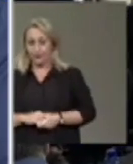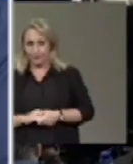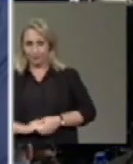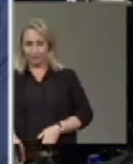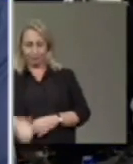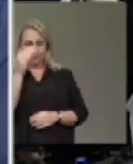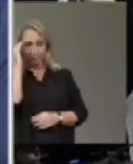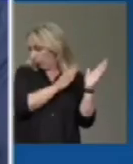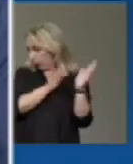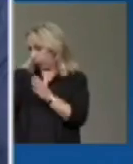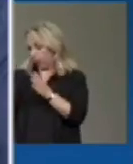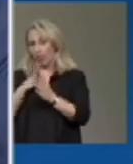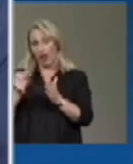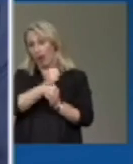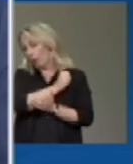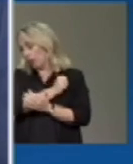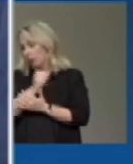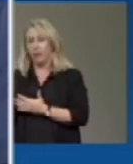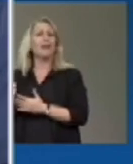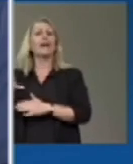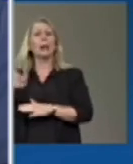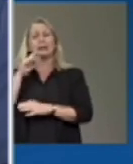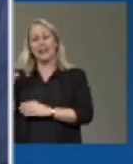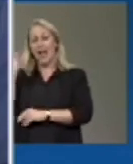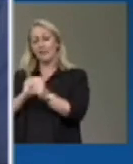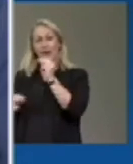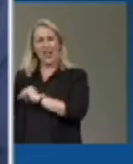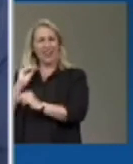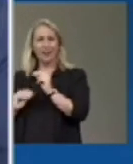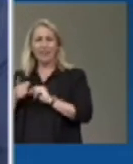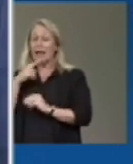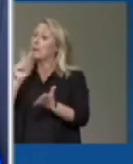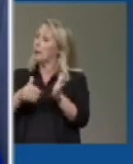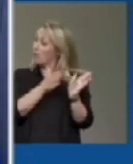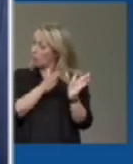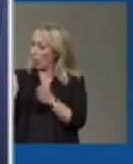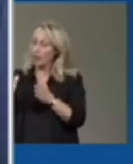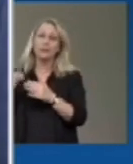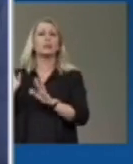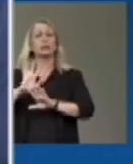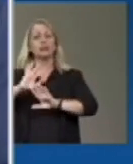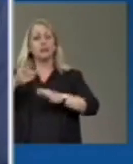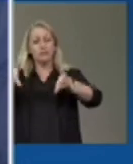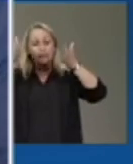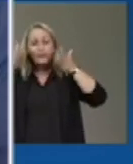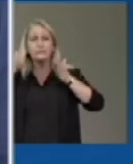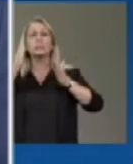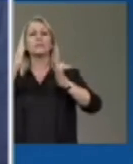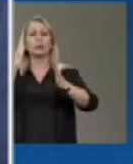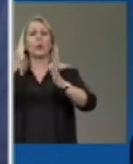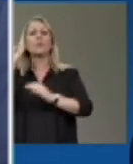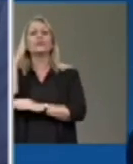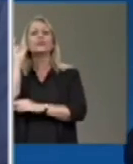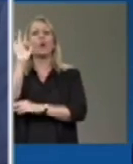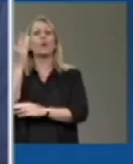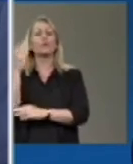τους όπως προβλέπεται παιδαγωγικά και μαθησιακά ε είναι ουσιαστικά δηλαδή σχολική στέγη εμείς